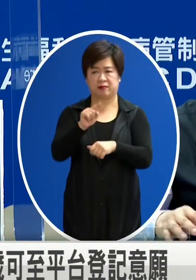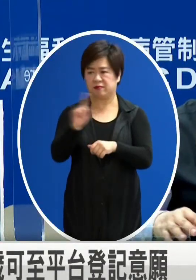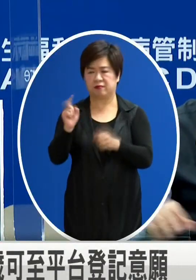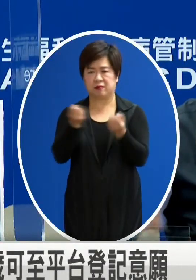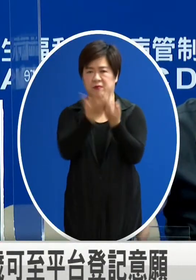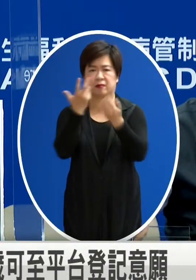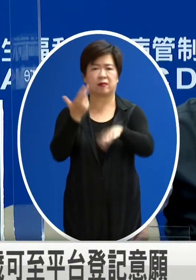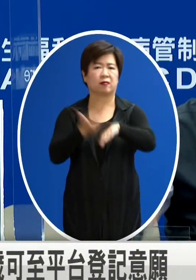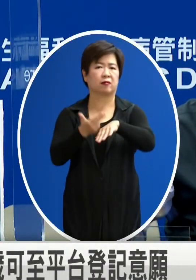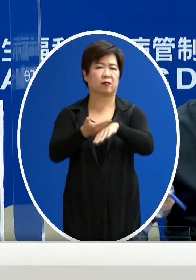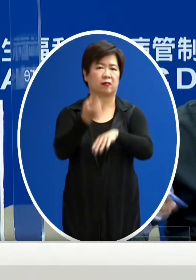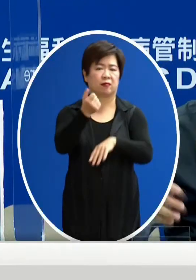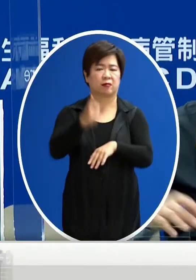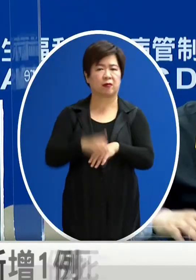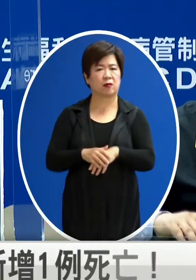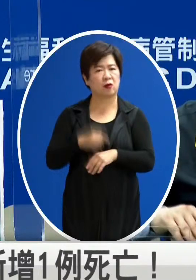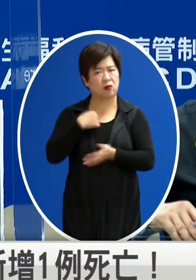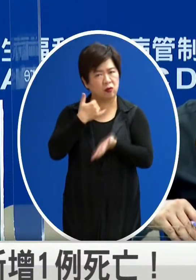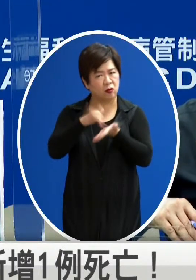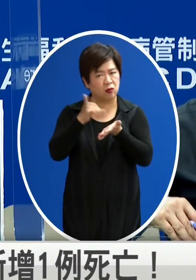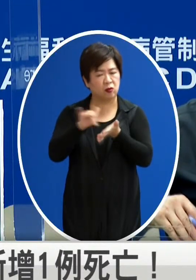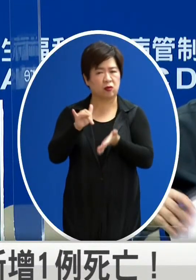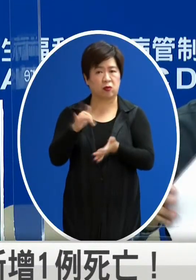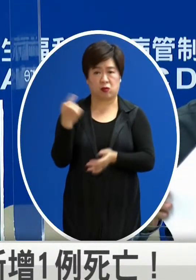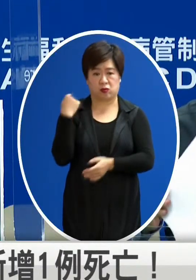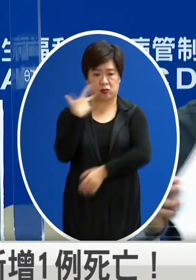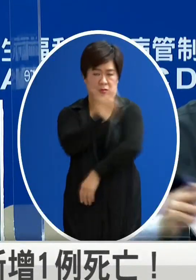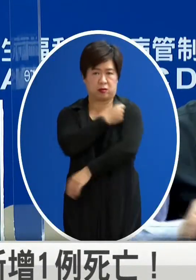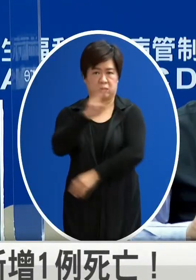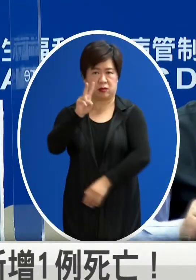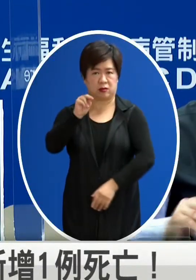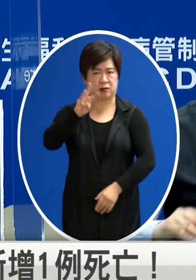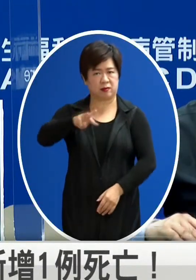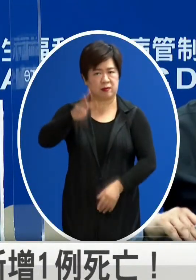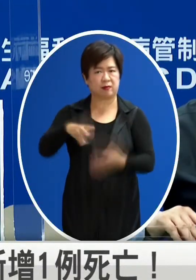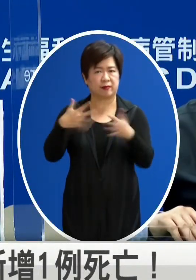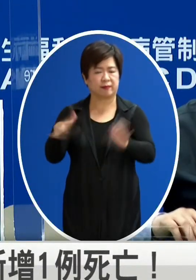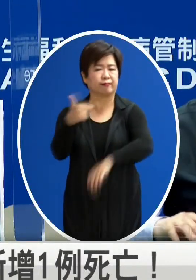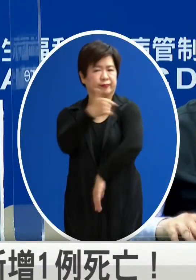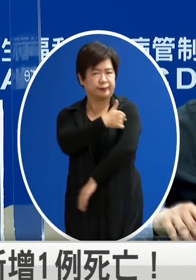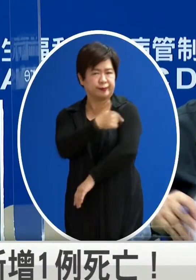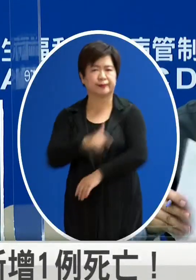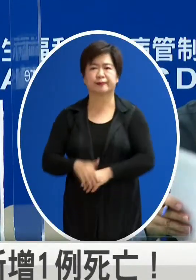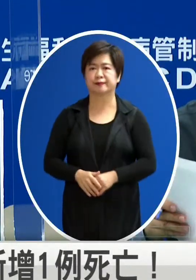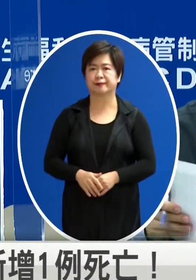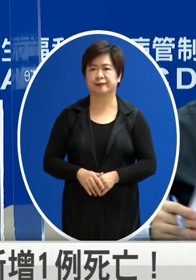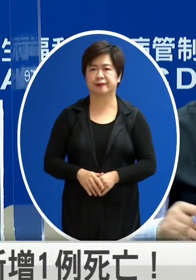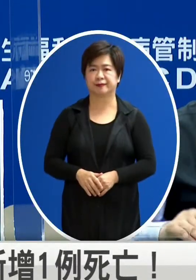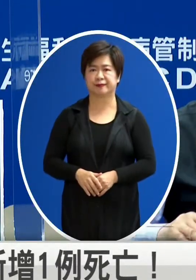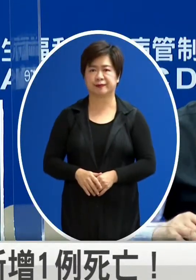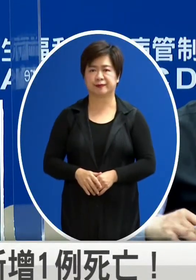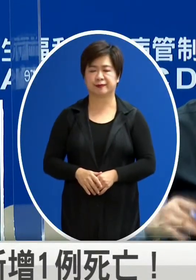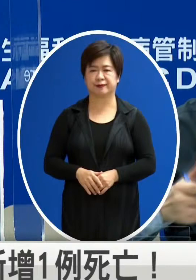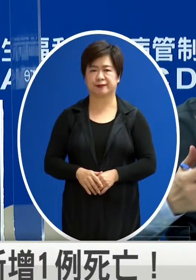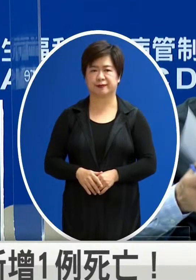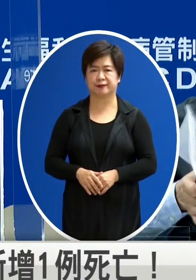较少。那总共我们昨天打的是23000多剂，那我们的